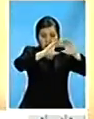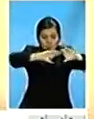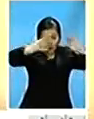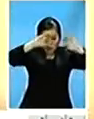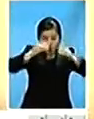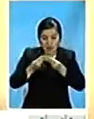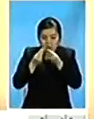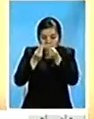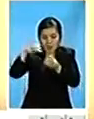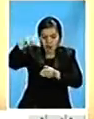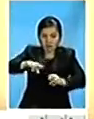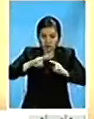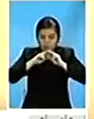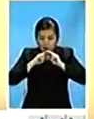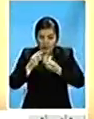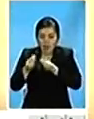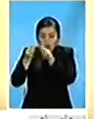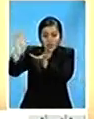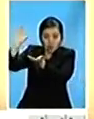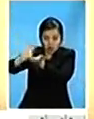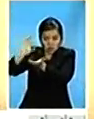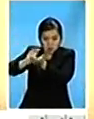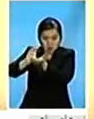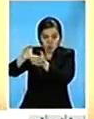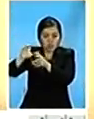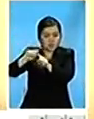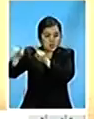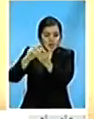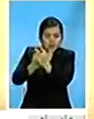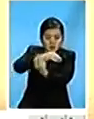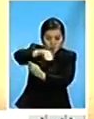กิจกองทุนและเงินทุนหมุนเวียนจำนวน